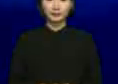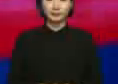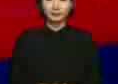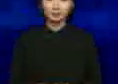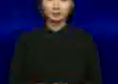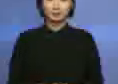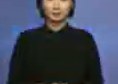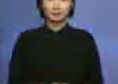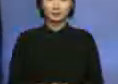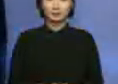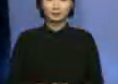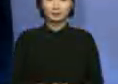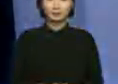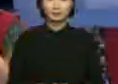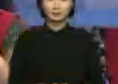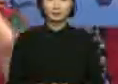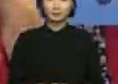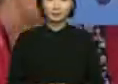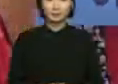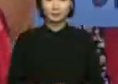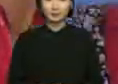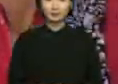아 아 아 아 으